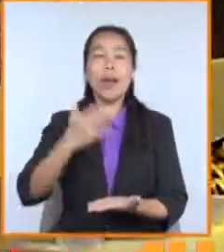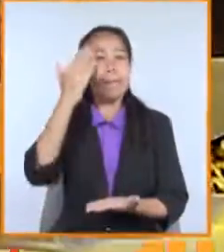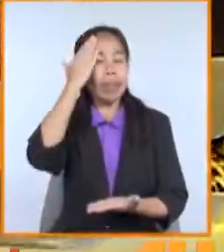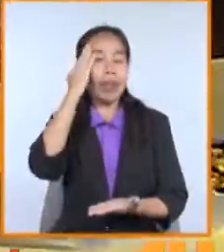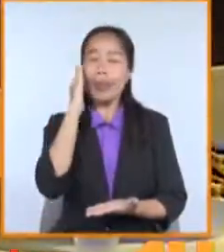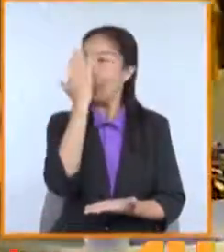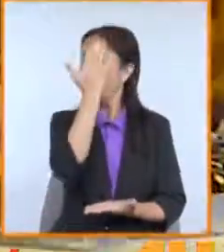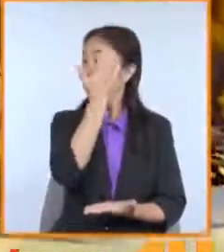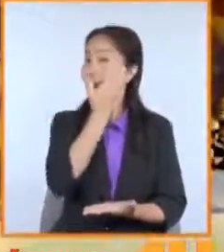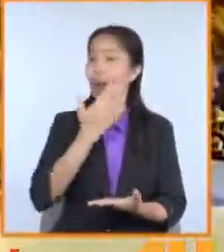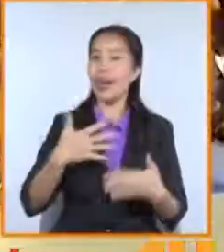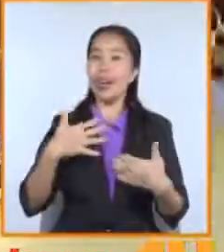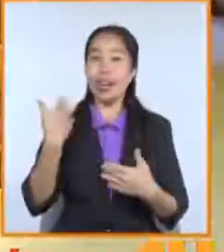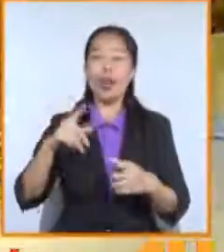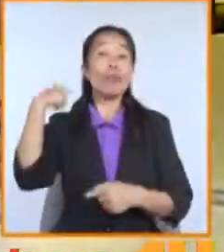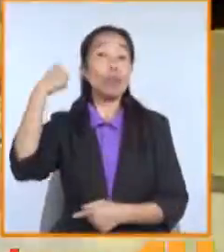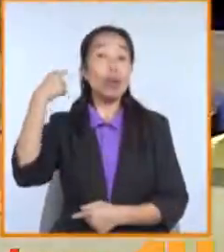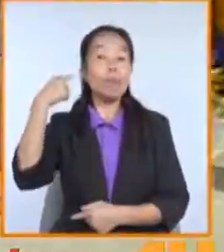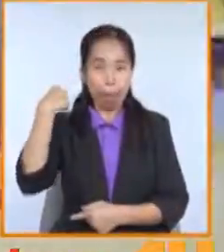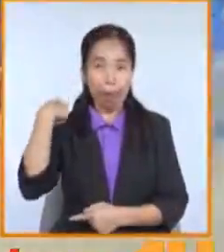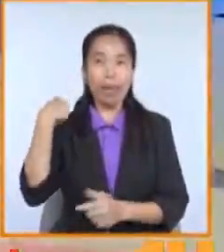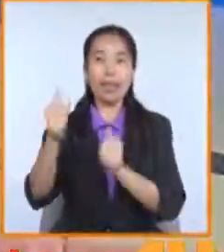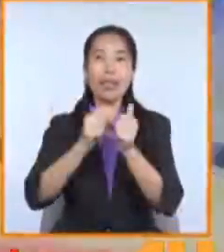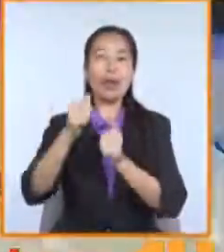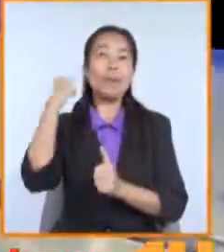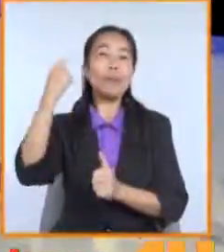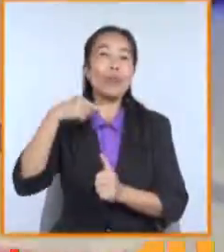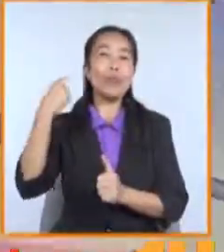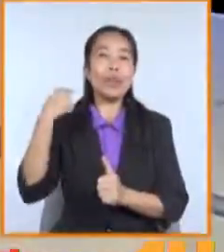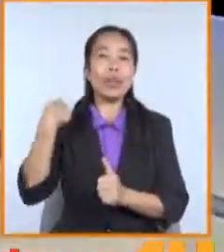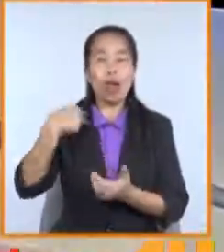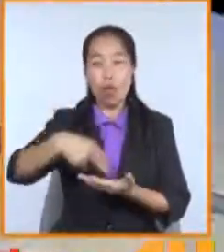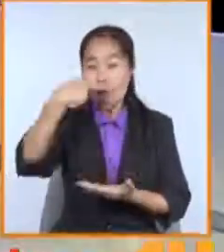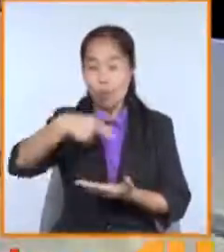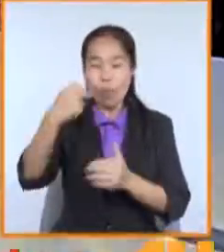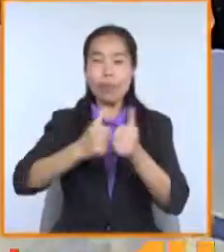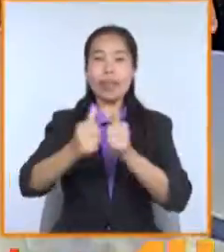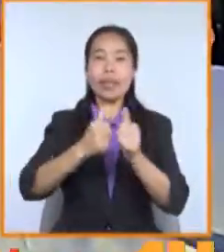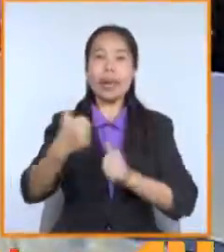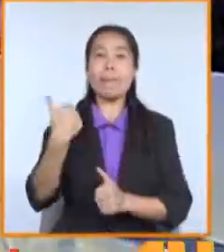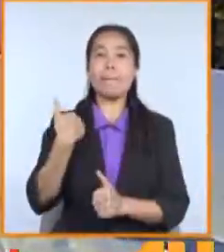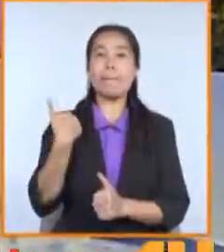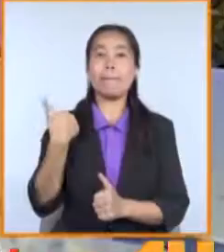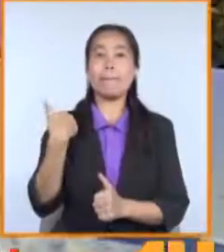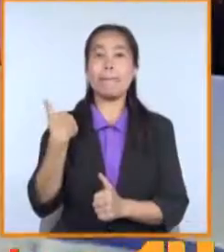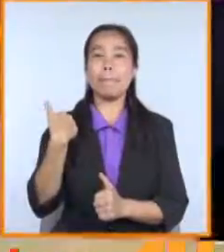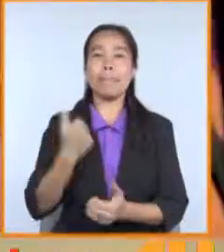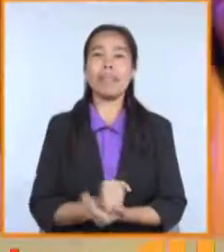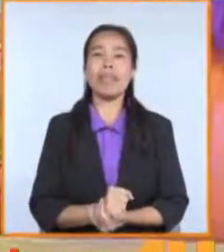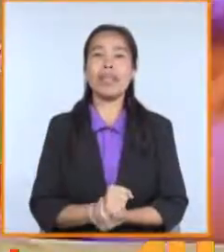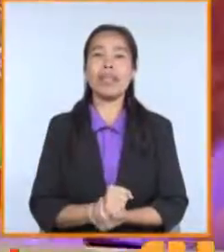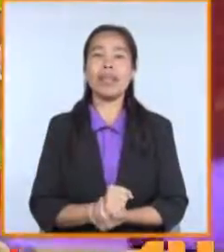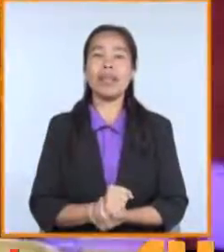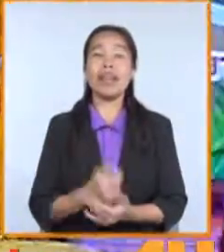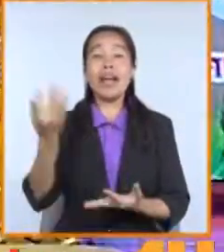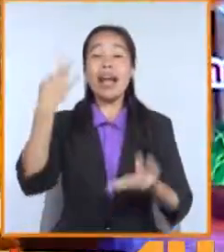านจะรอหน้าโดนเหมือนกันนะคะงานนี้ยังมีสาวๆค่ะเป็นนางรำในชุดเต็มยศมาร่วมแข่งในส่วนของฝ่ายหญิงด้วยนะคะก็เป็นนางรำ